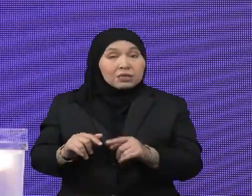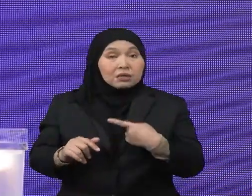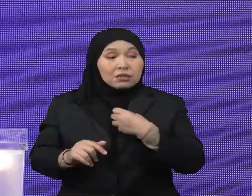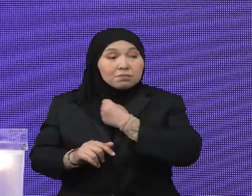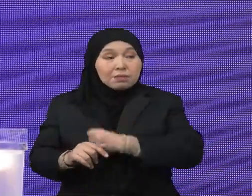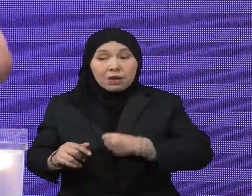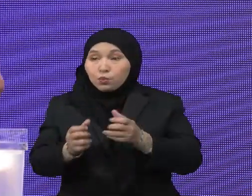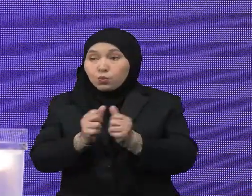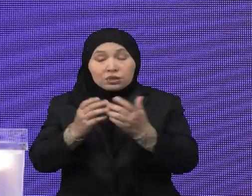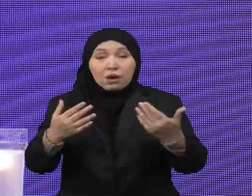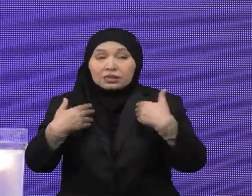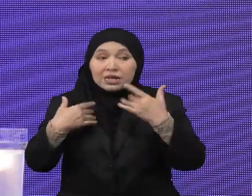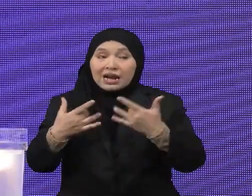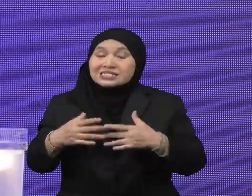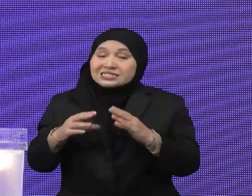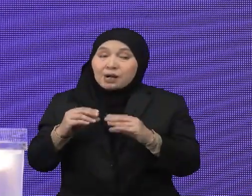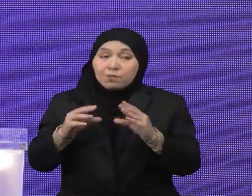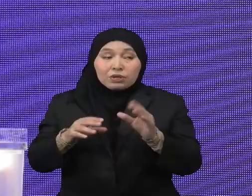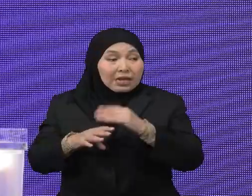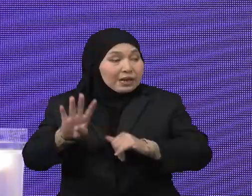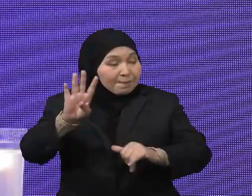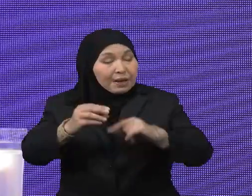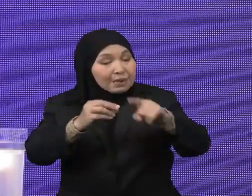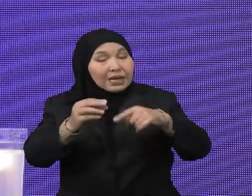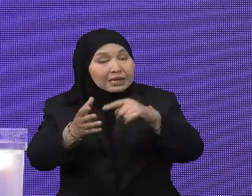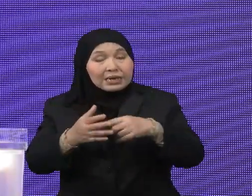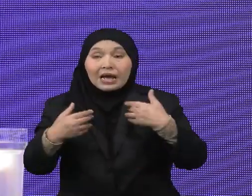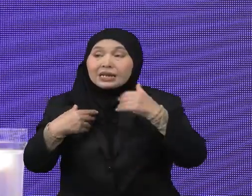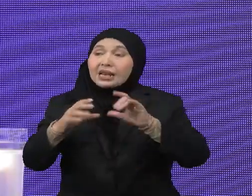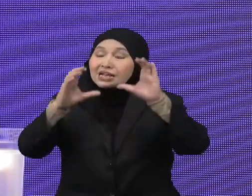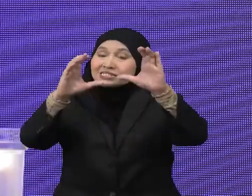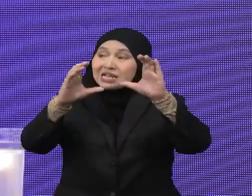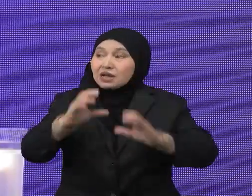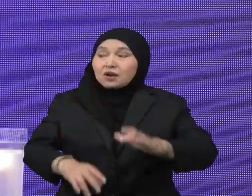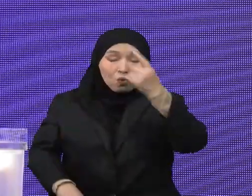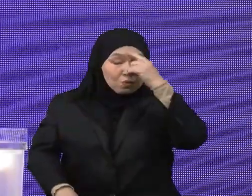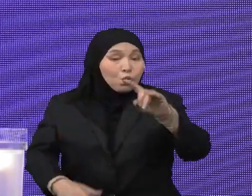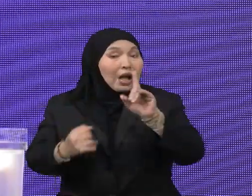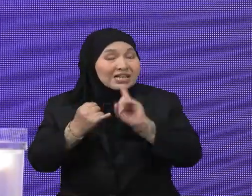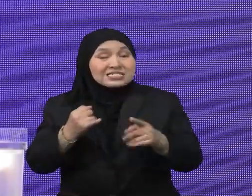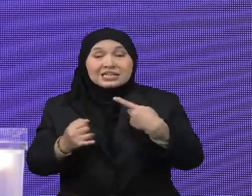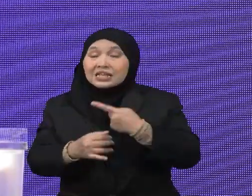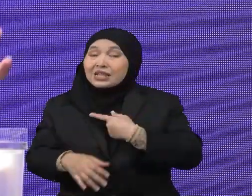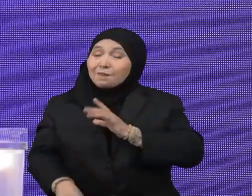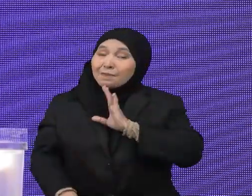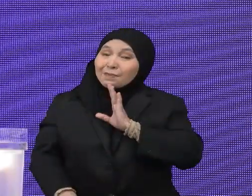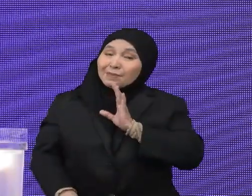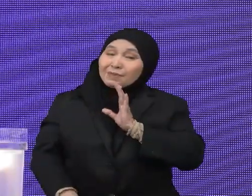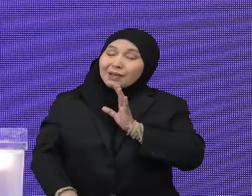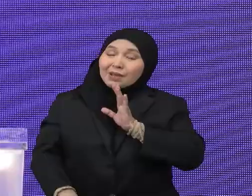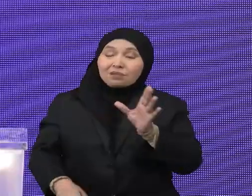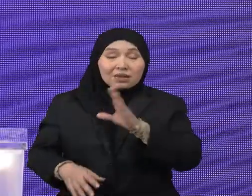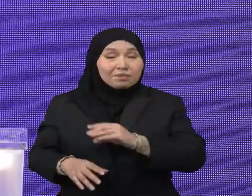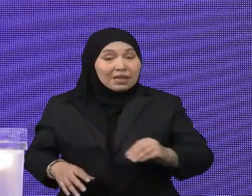tanpa ada rasa lembut dan empat kali ini adalah cara untuk akhirnya kita berbuah dan boleh berboraklah